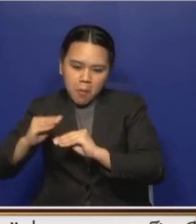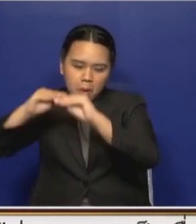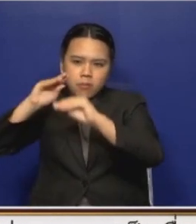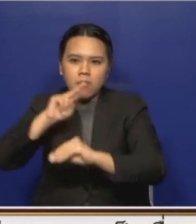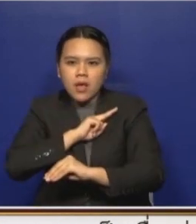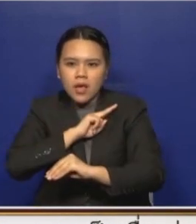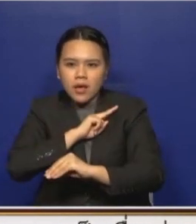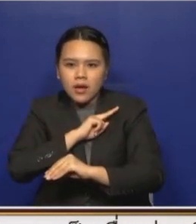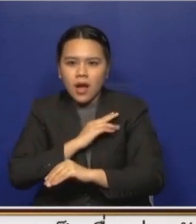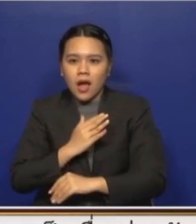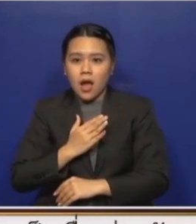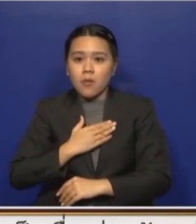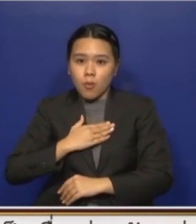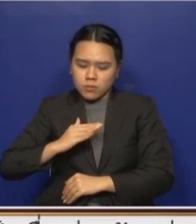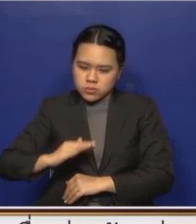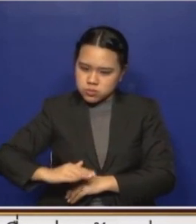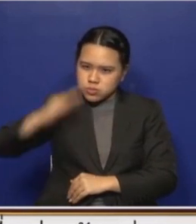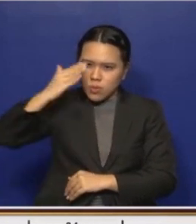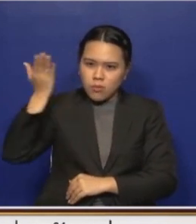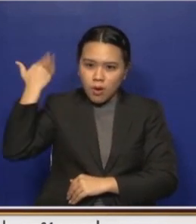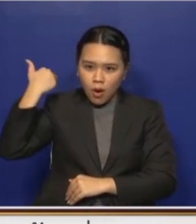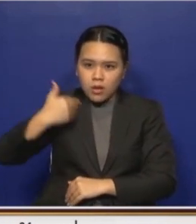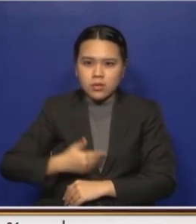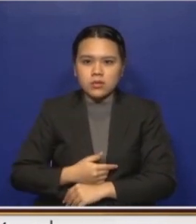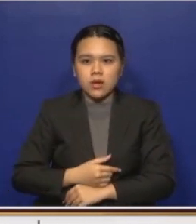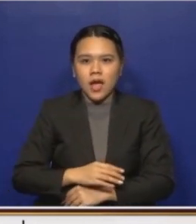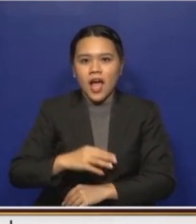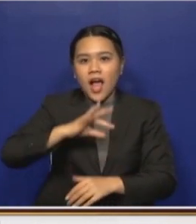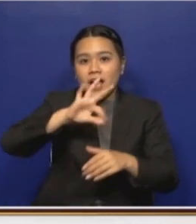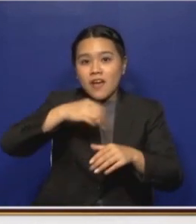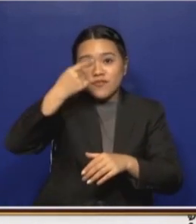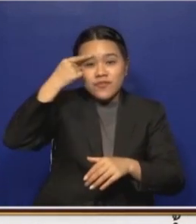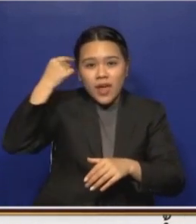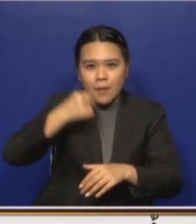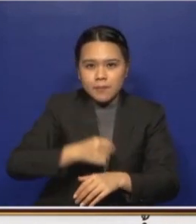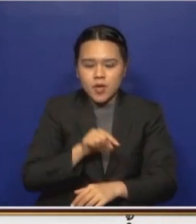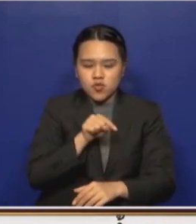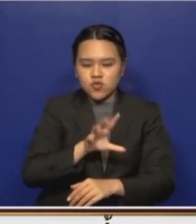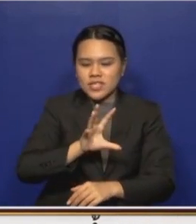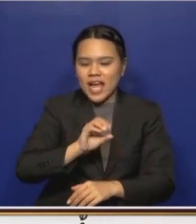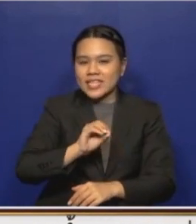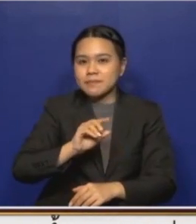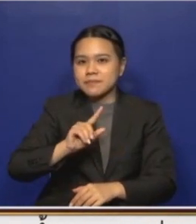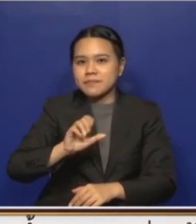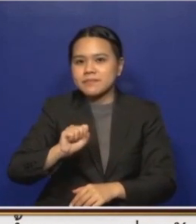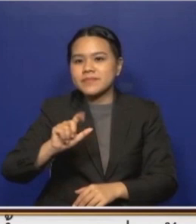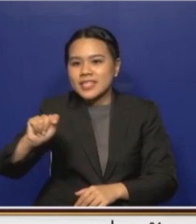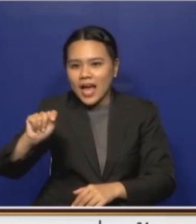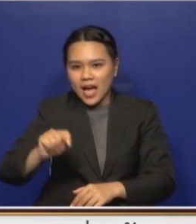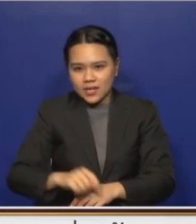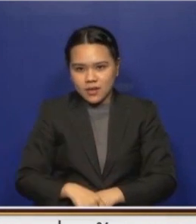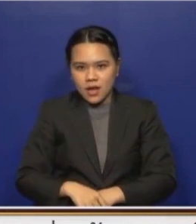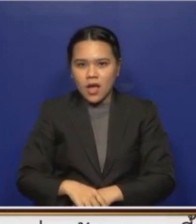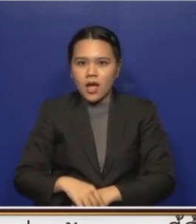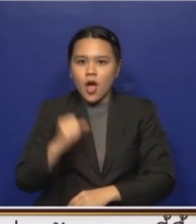50ตังค์ครับนักเรียนนิสิตนักศึกษาสลึงหนึ่งเขาคุมกันอย่างนั้นครับ ธนาคารเอาดอกเบี้ยคนไทยเหรอครับถ้า